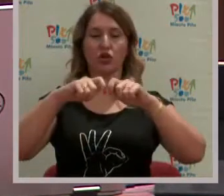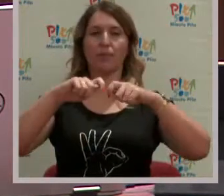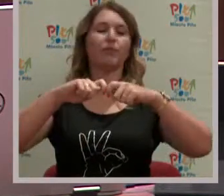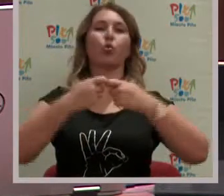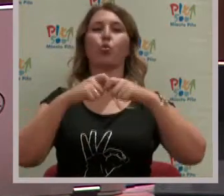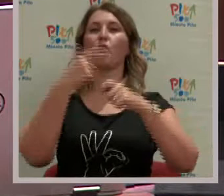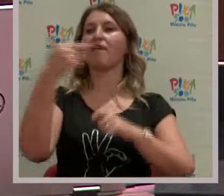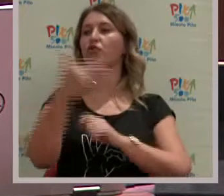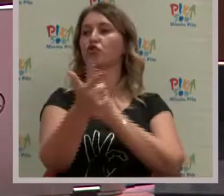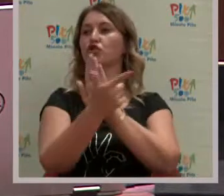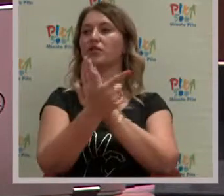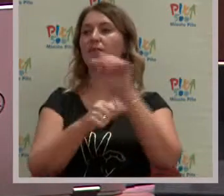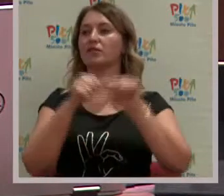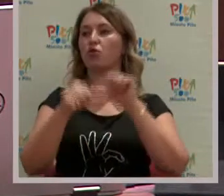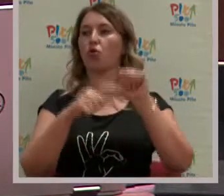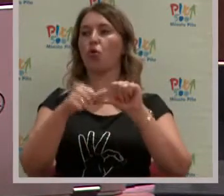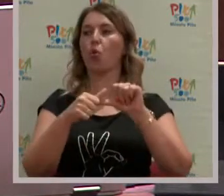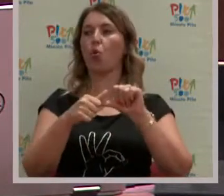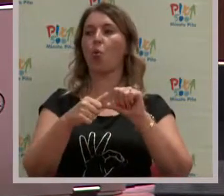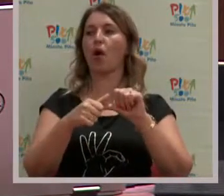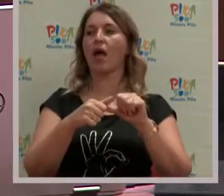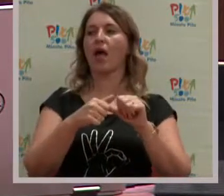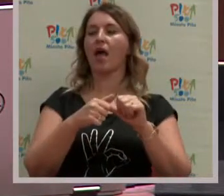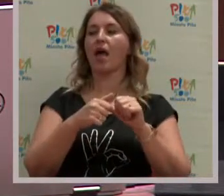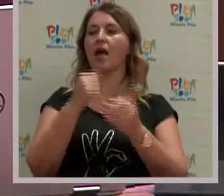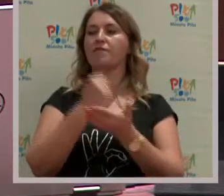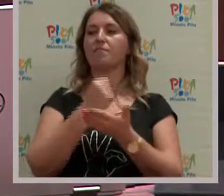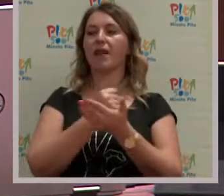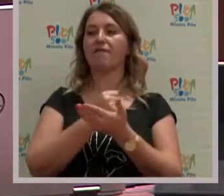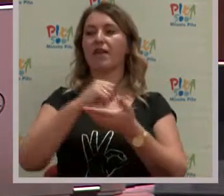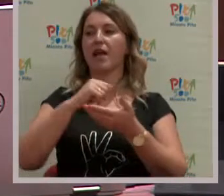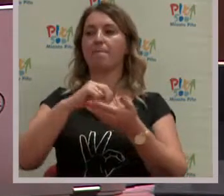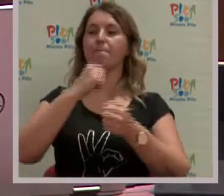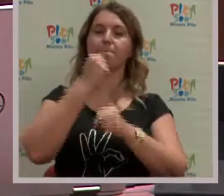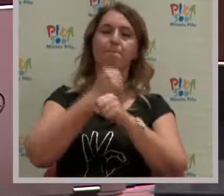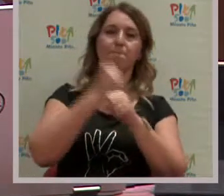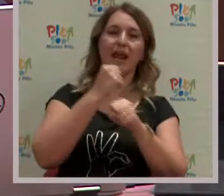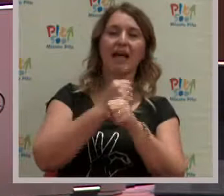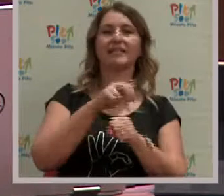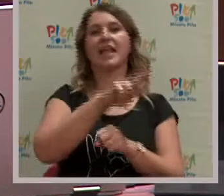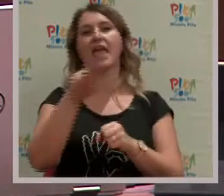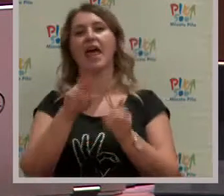i proszę Państwa Państwo oczywiście domyślają się tych